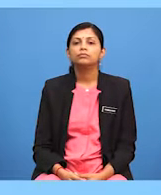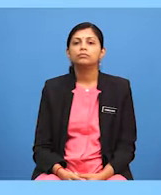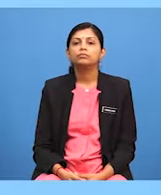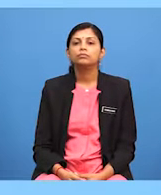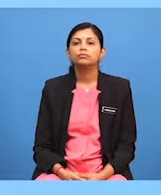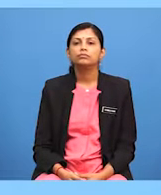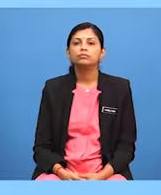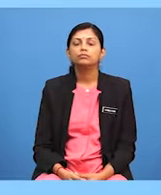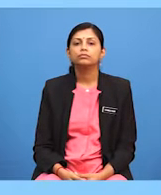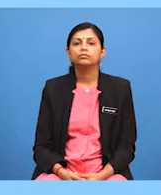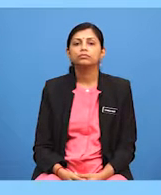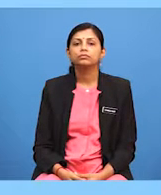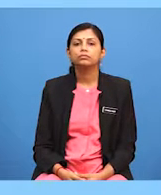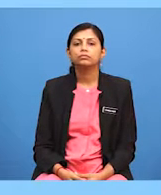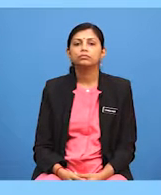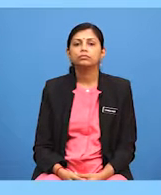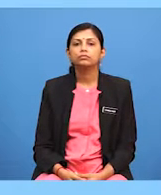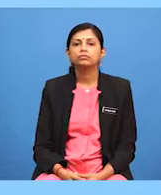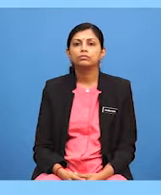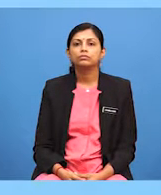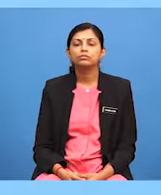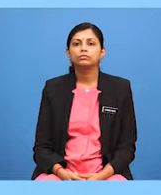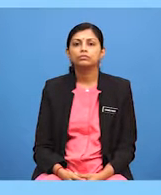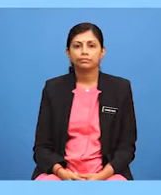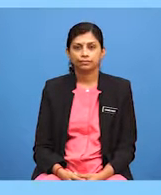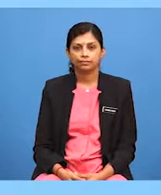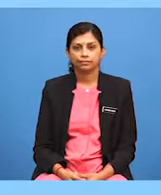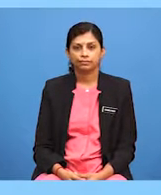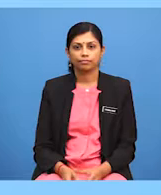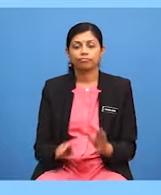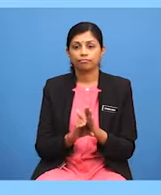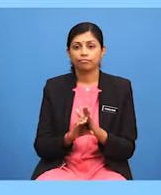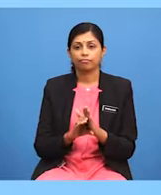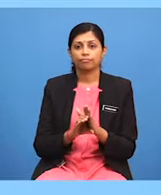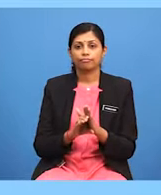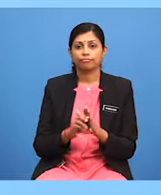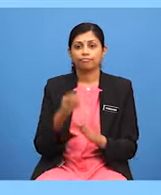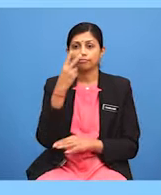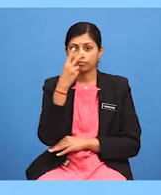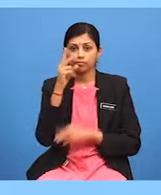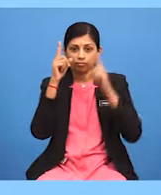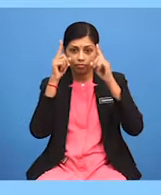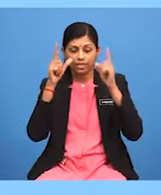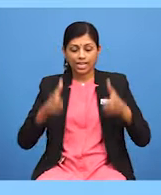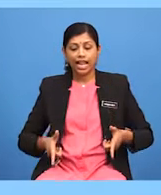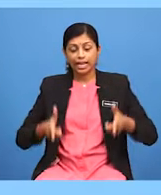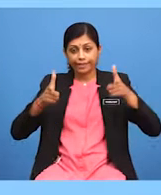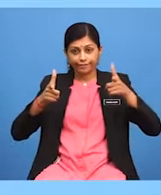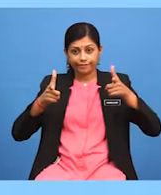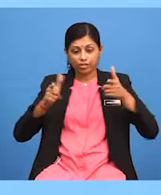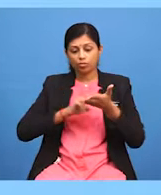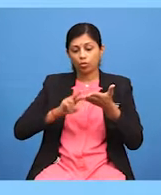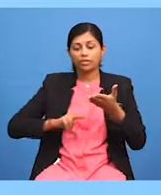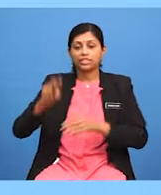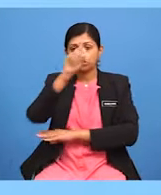iaitu 150 meter. Maka, jawapan yang diperolehi